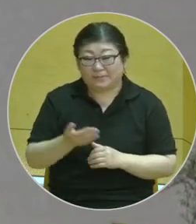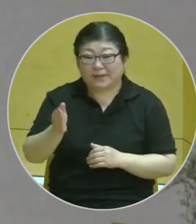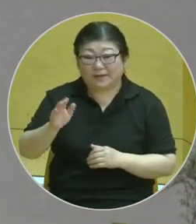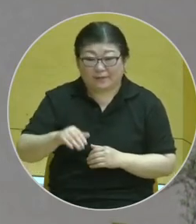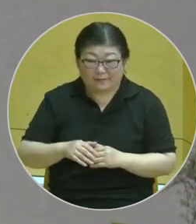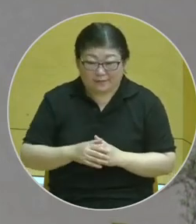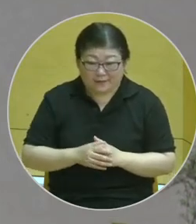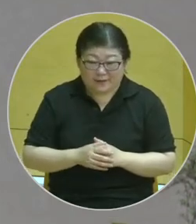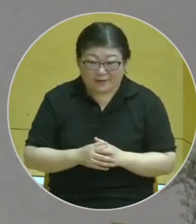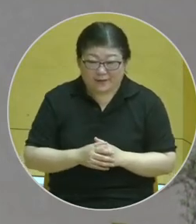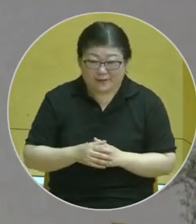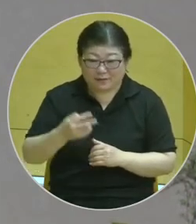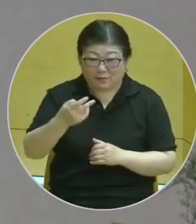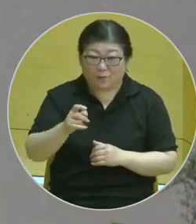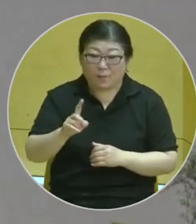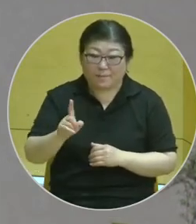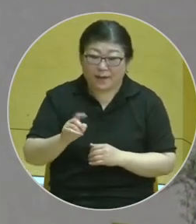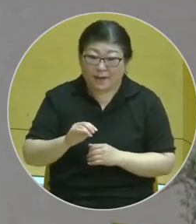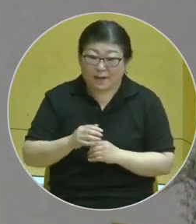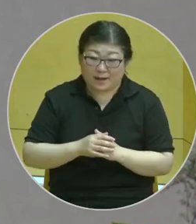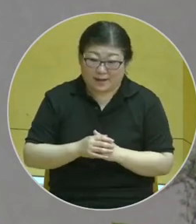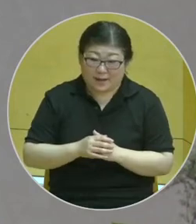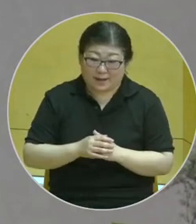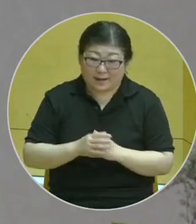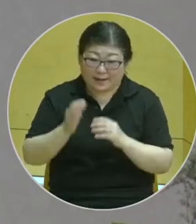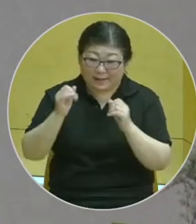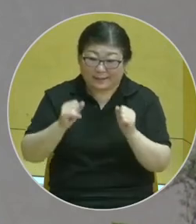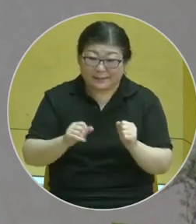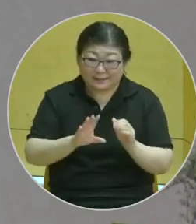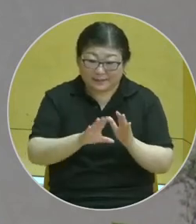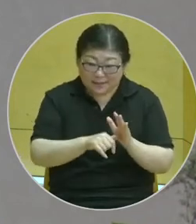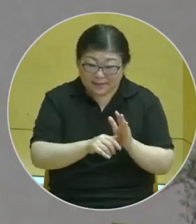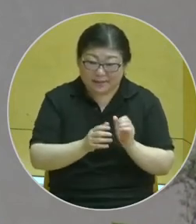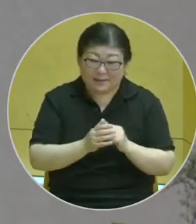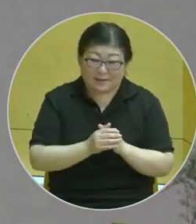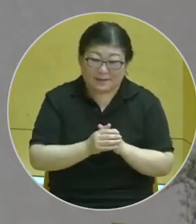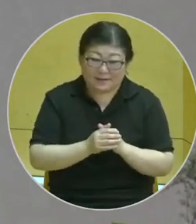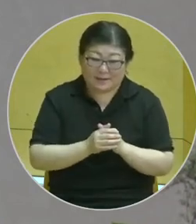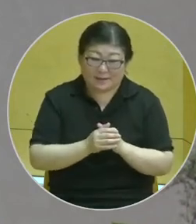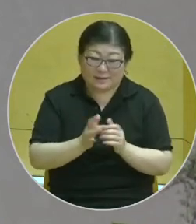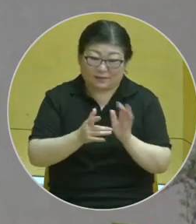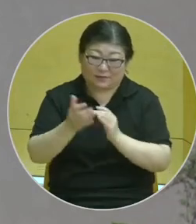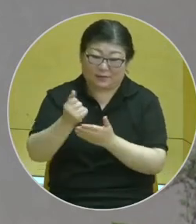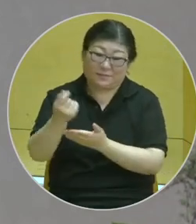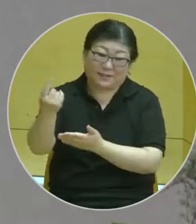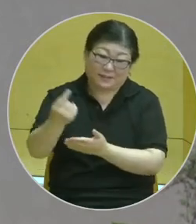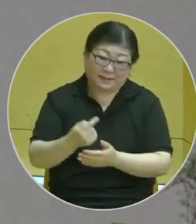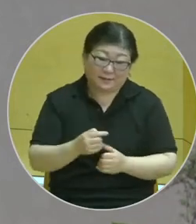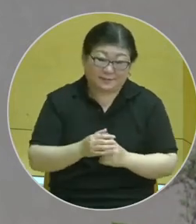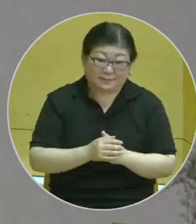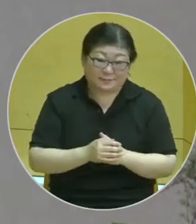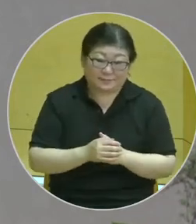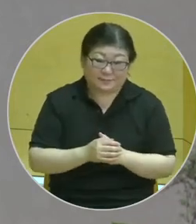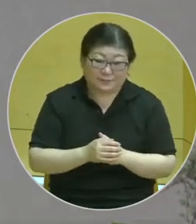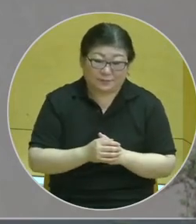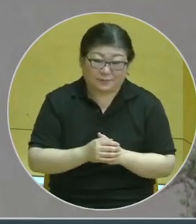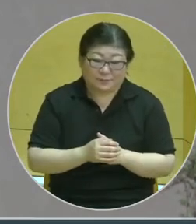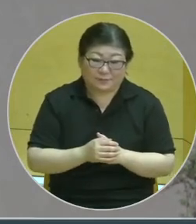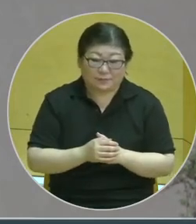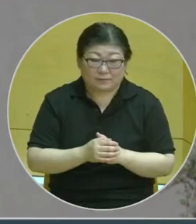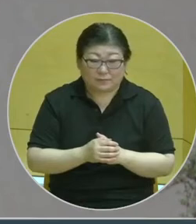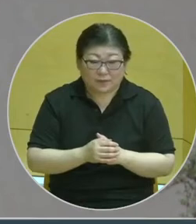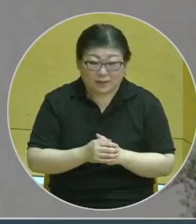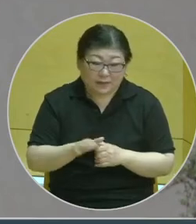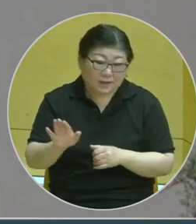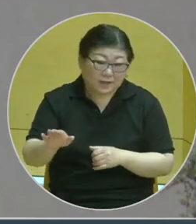근데 도마가 있는 어느 날 예수님이 공동체의 다시 나타나신 거에요 그리고 이 17절에 이렇게 말씀합니다 토마 이게 시대